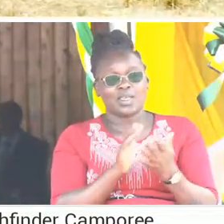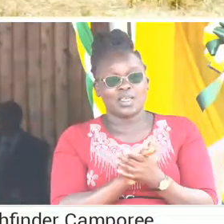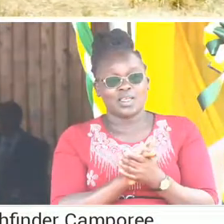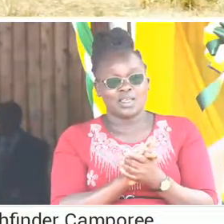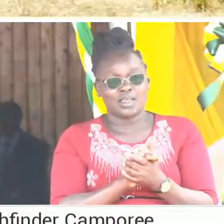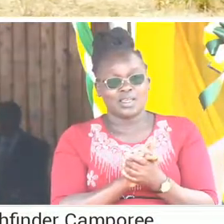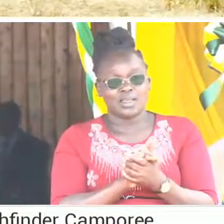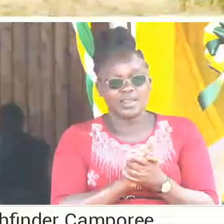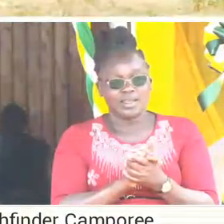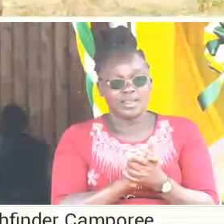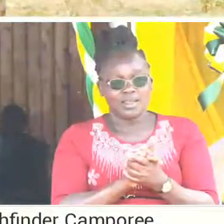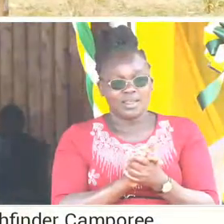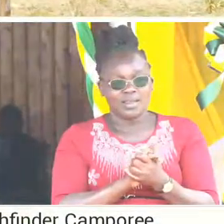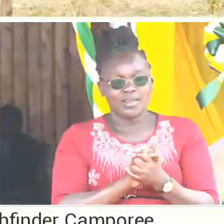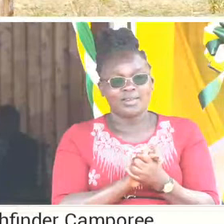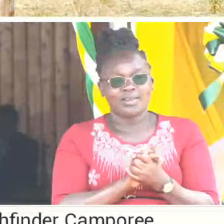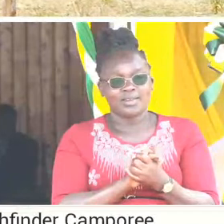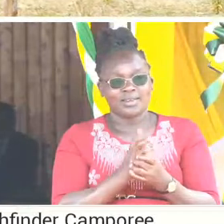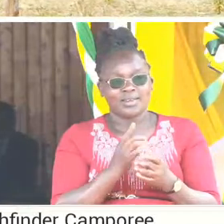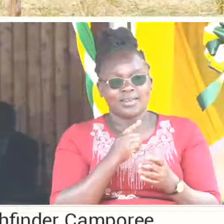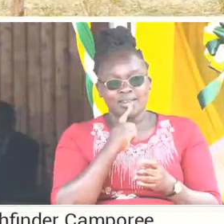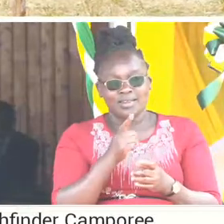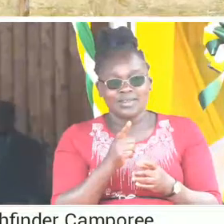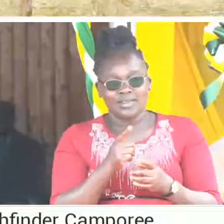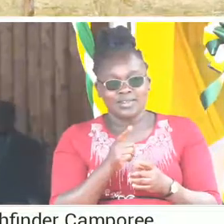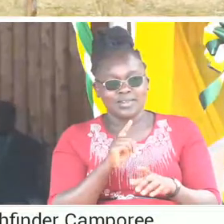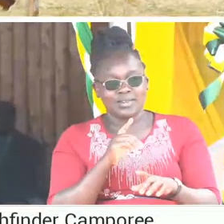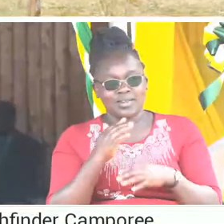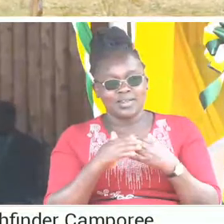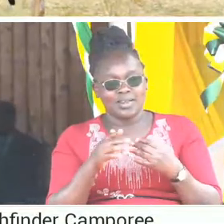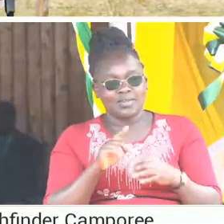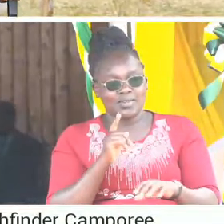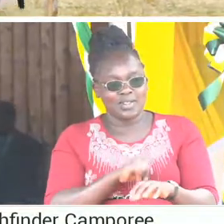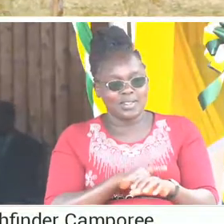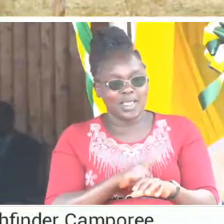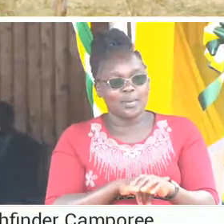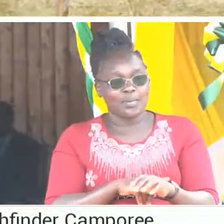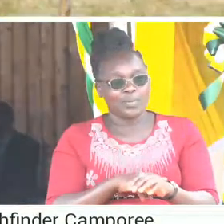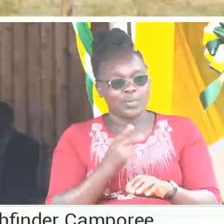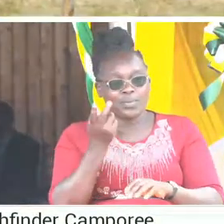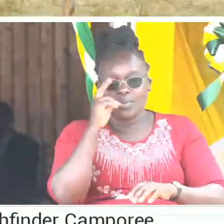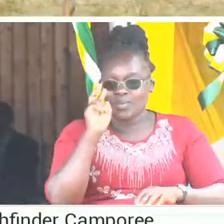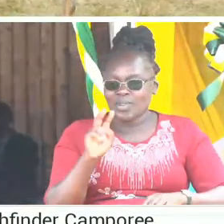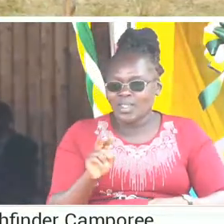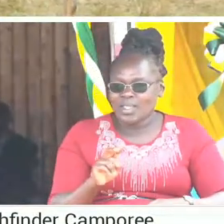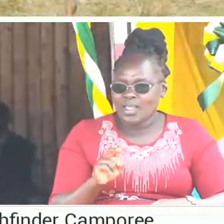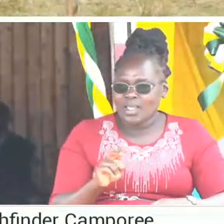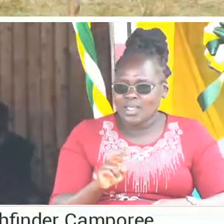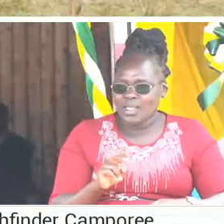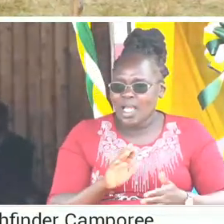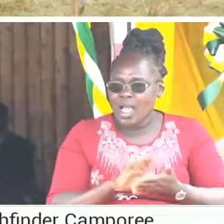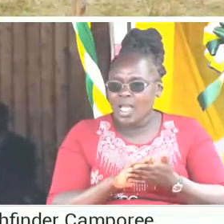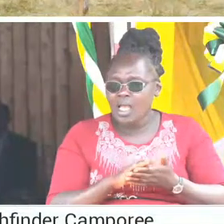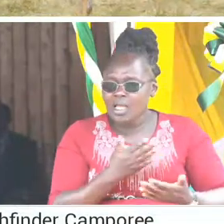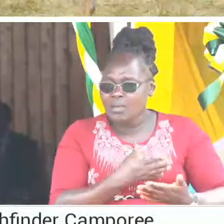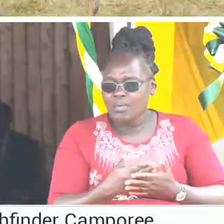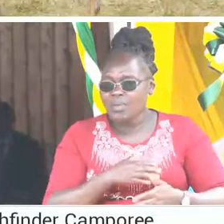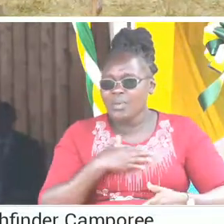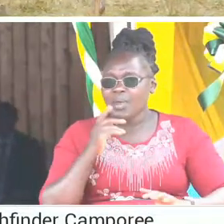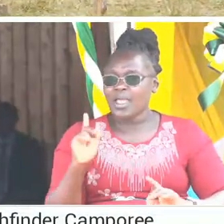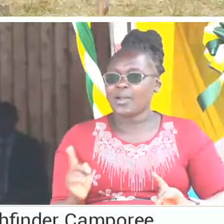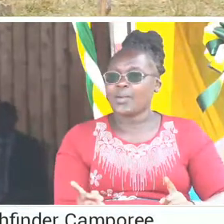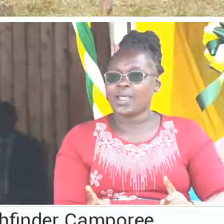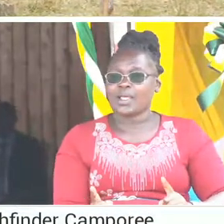Beryl yuko tu. Anajaribu mtoto amesimama. Mara ya nne alipoangalia mtoto hayuko. Akauliza, wapi mtoto